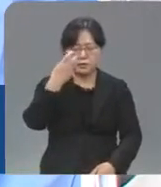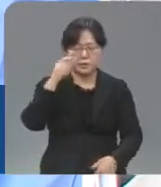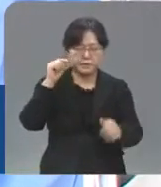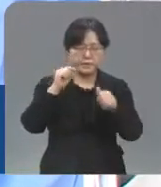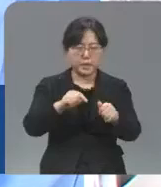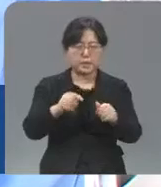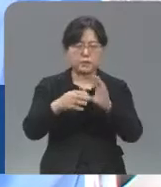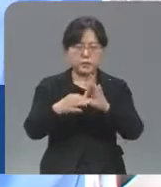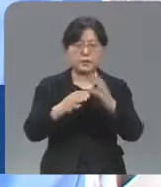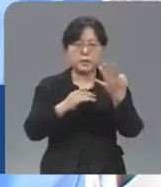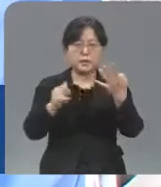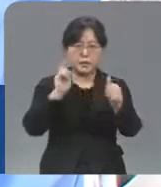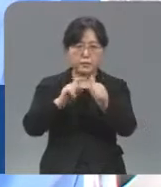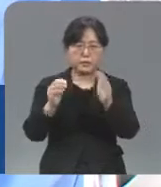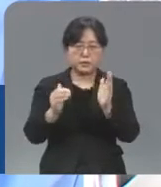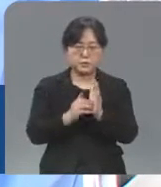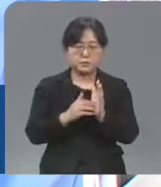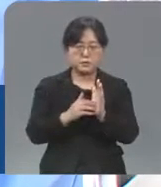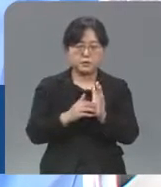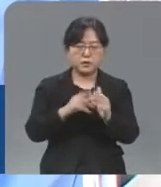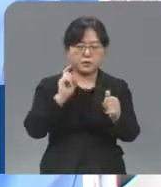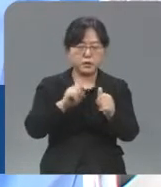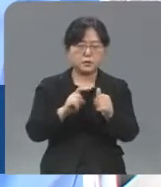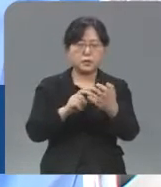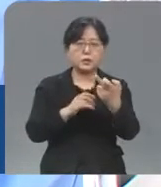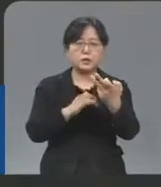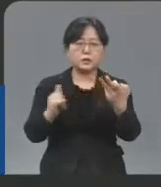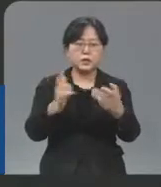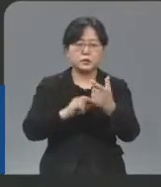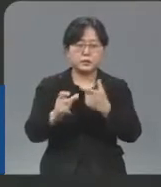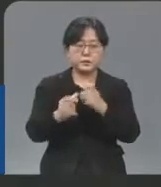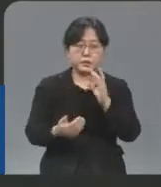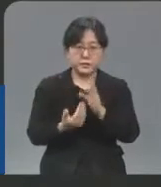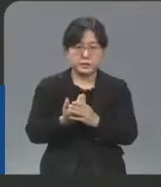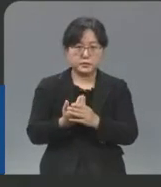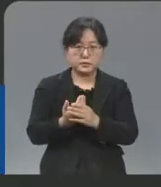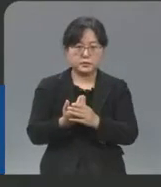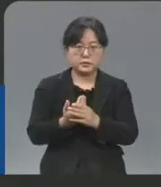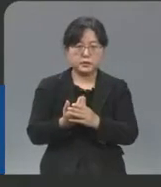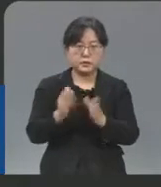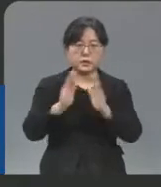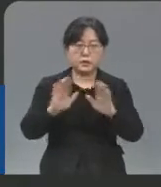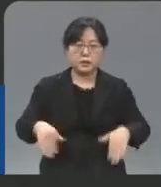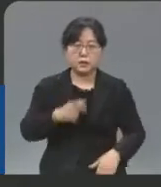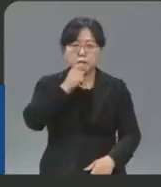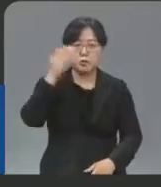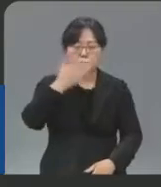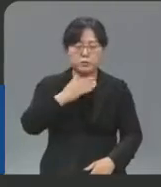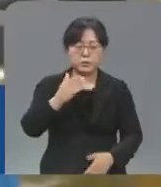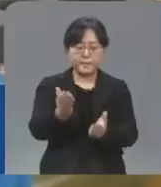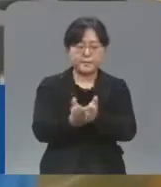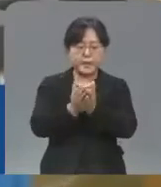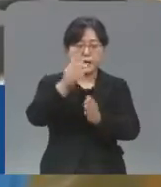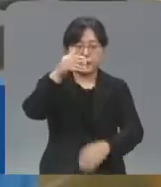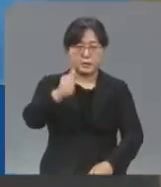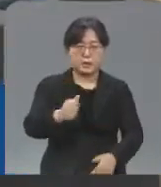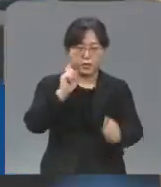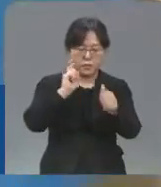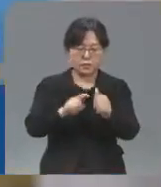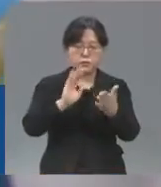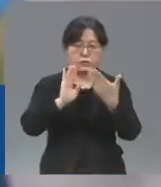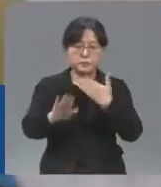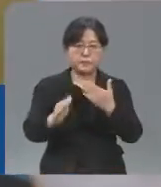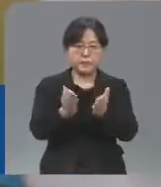행정명령과 관련해 4명이 확진되는 등 확진자 13명이 발생했습니다. 전남은 여수의 한 어선 선장이 확진된